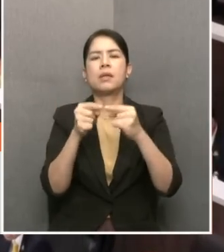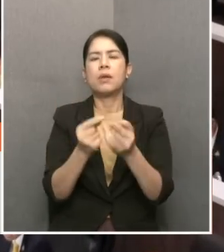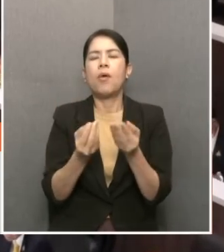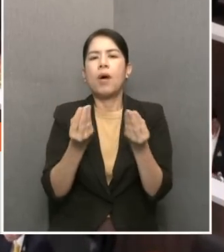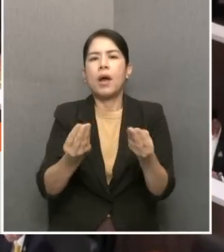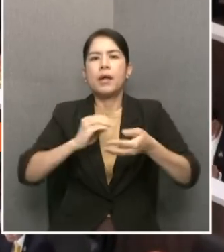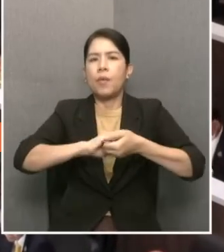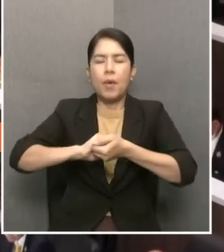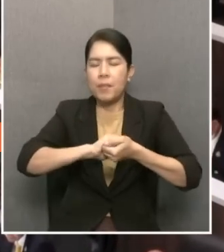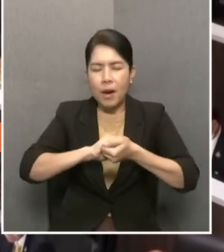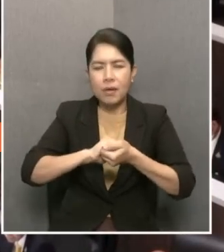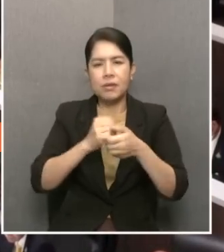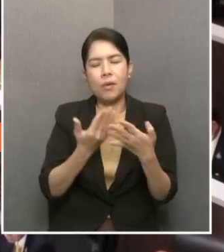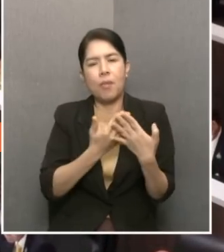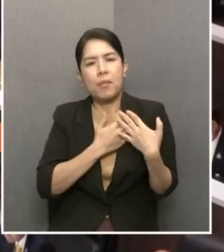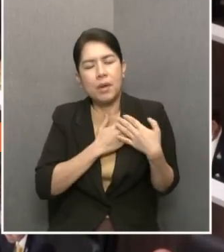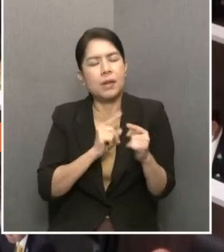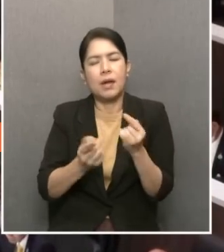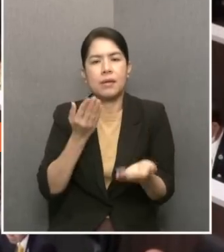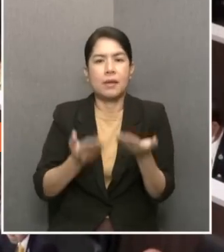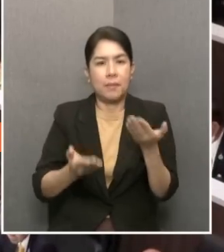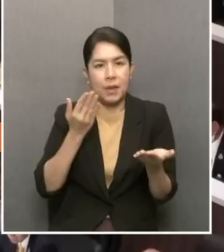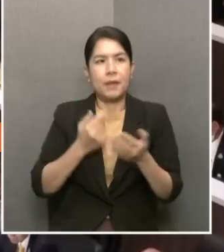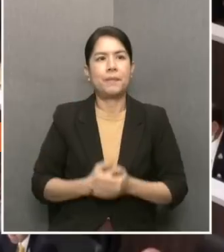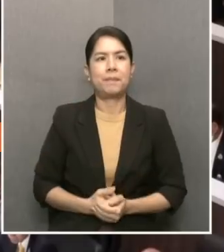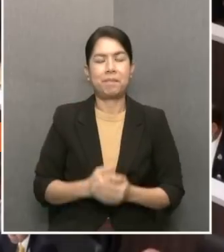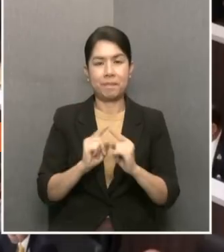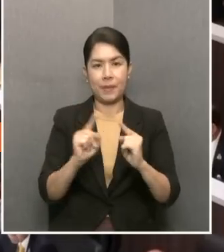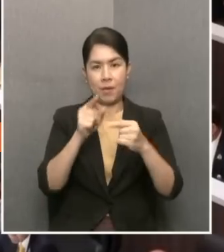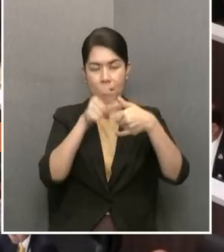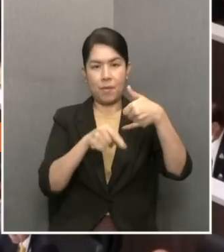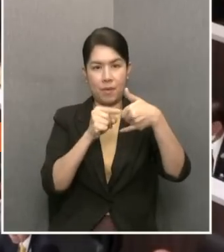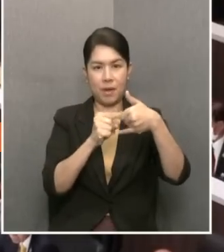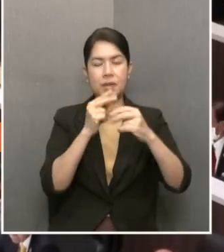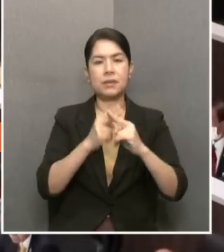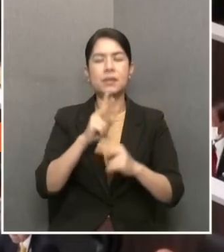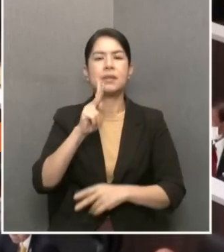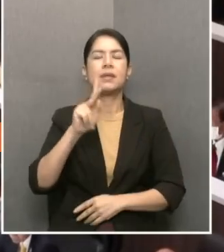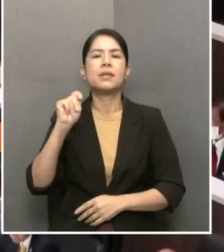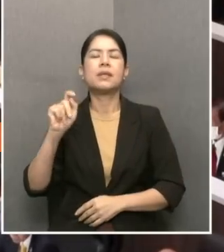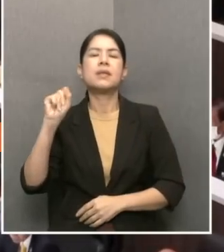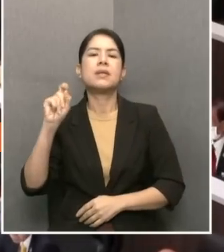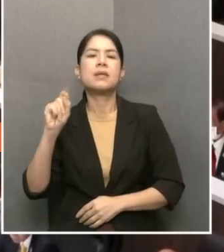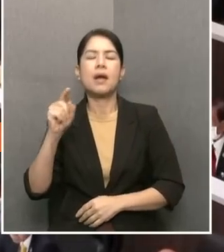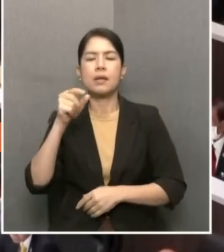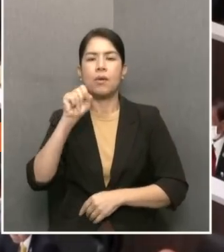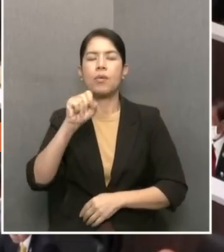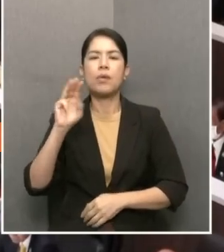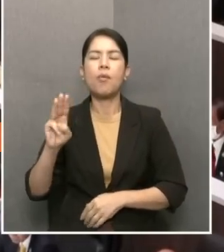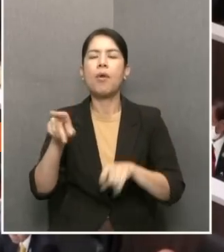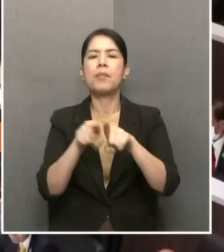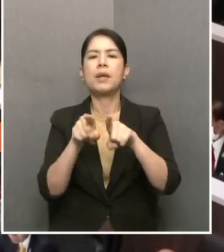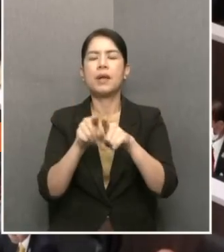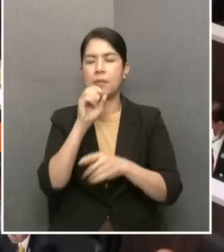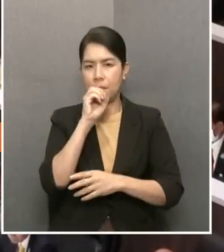ปรองดองสมานฉันท์ให้เกิดขึ้นได้ซึ่งสววนทางกับนายกิตติศักดิ์รัตนวราหะนะครับสวอีกท่านหนึ่งที่ออกมาแสดง